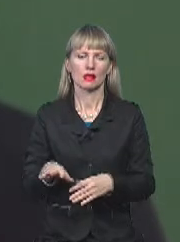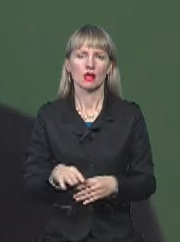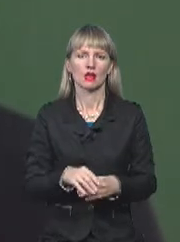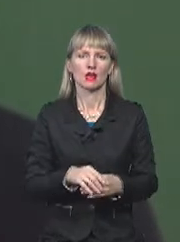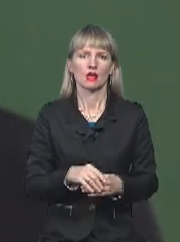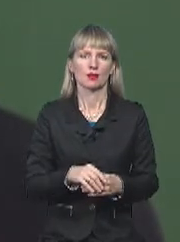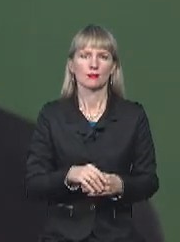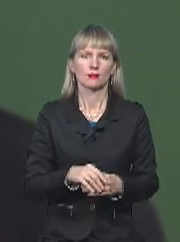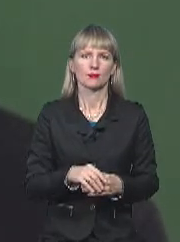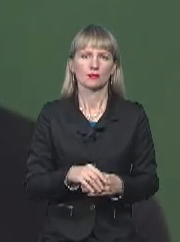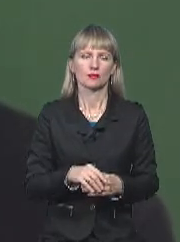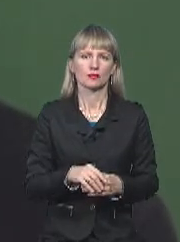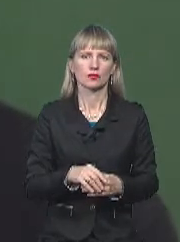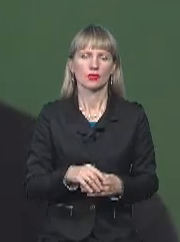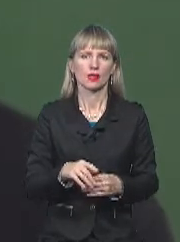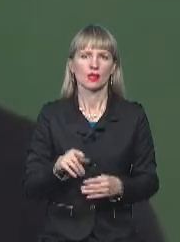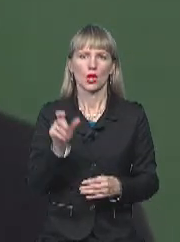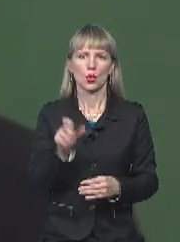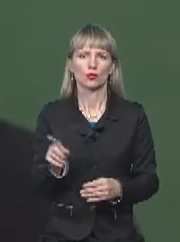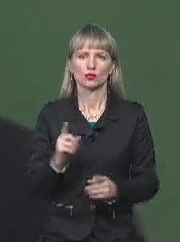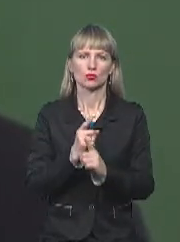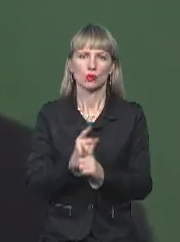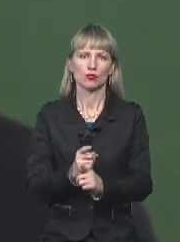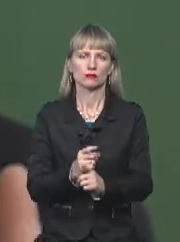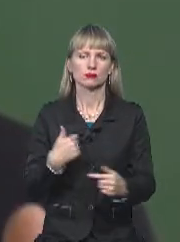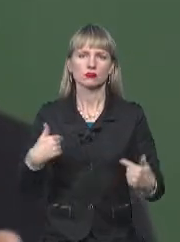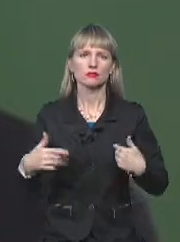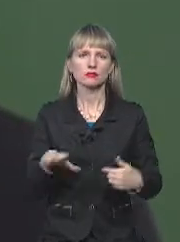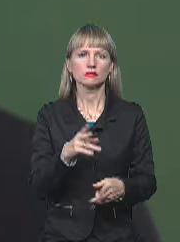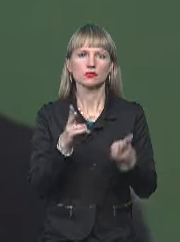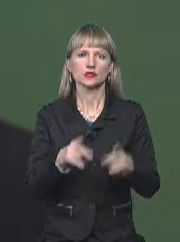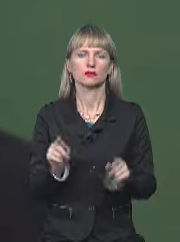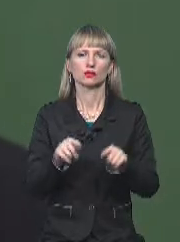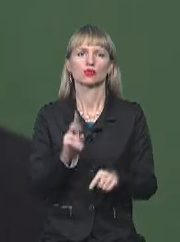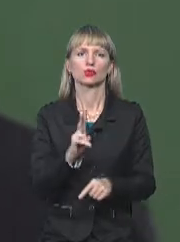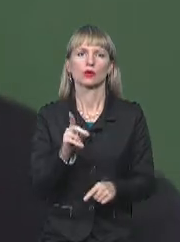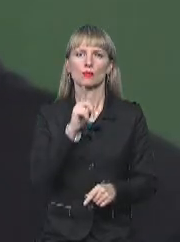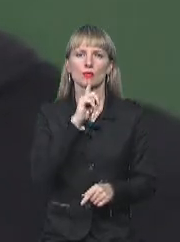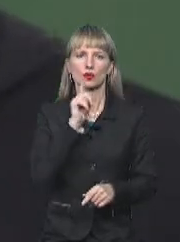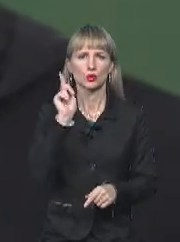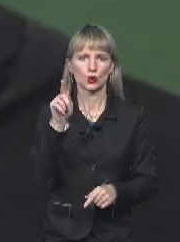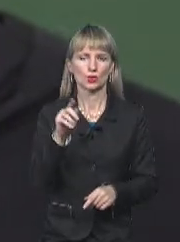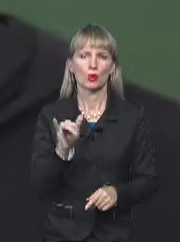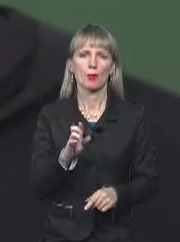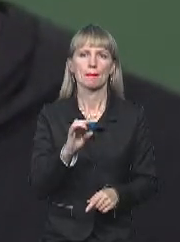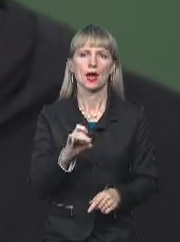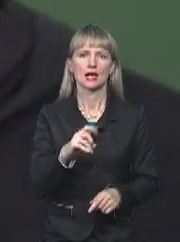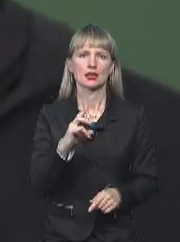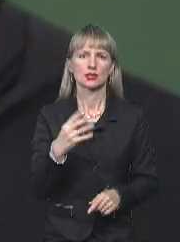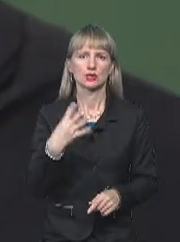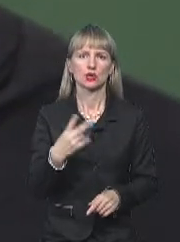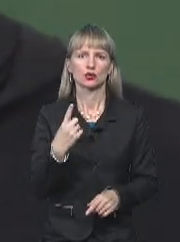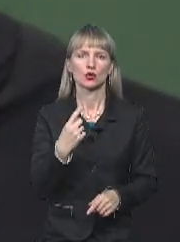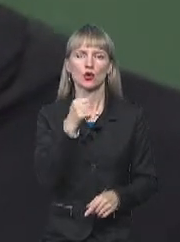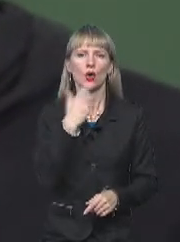що супроводжували цих людей. Страждали всі, і трагедія полягає в тому, що ті, хто промовчав тоді, у березні 42-го року,